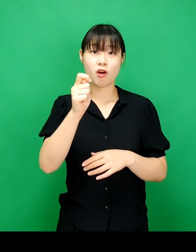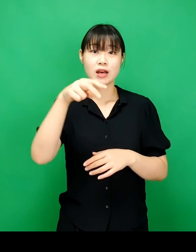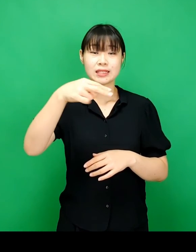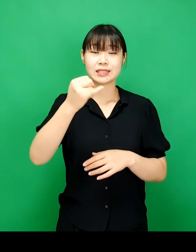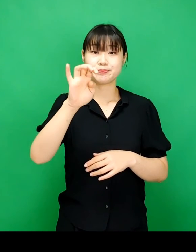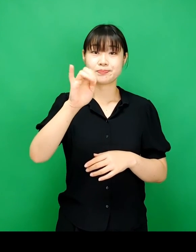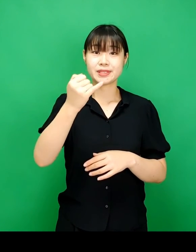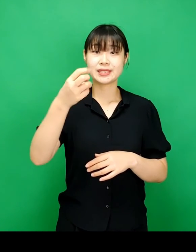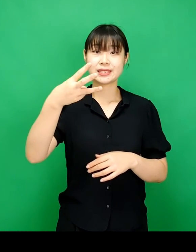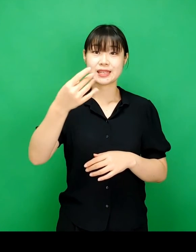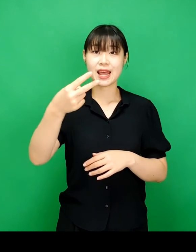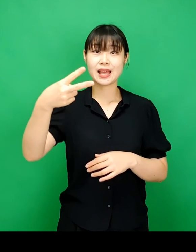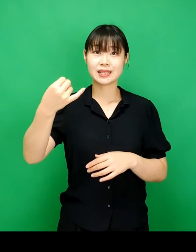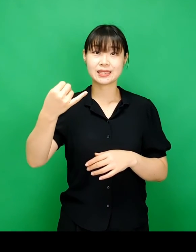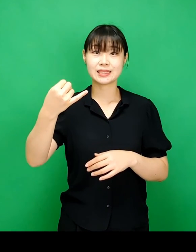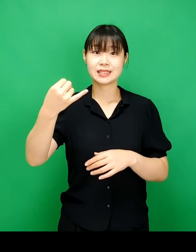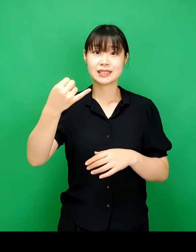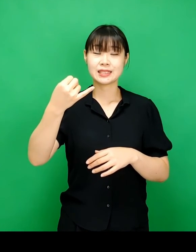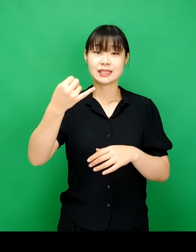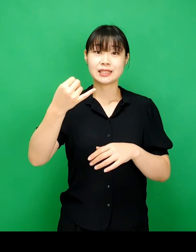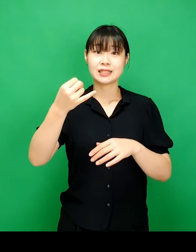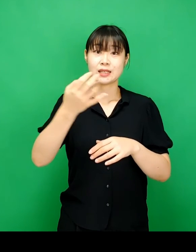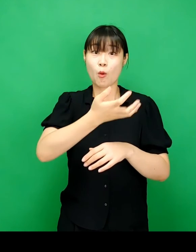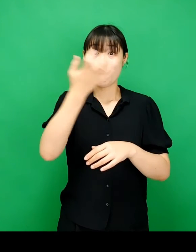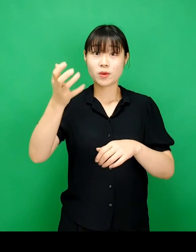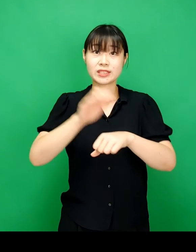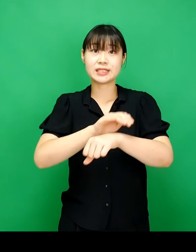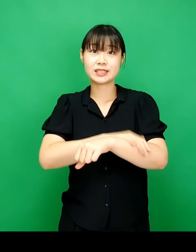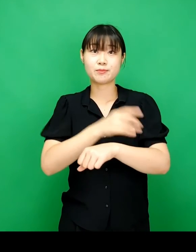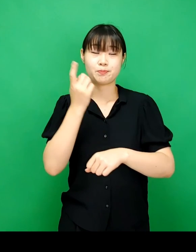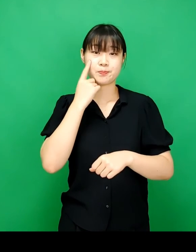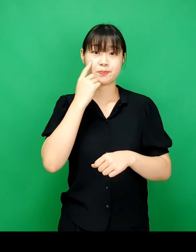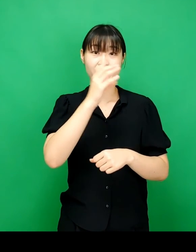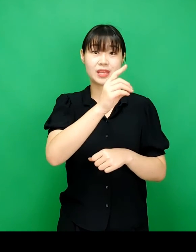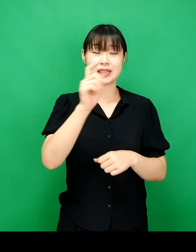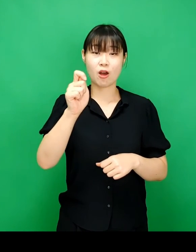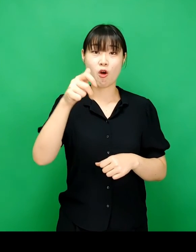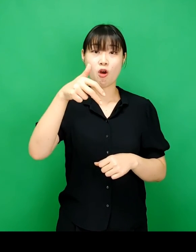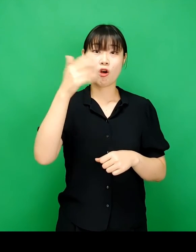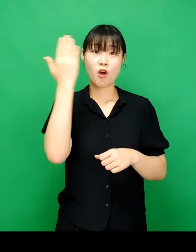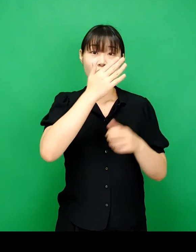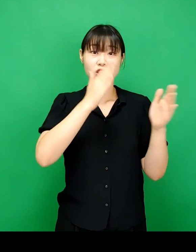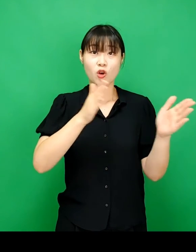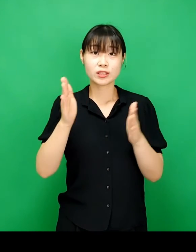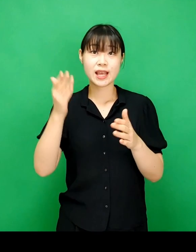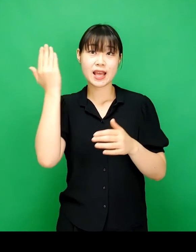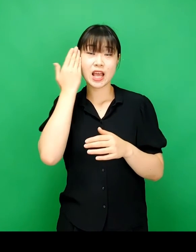데이터를 스프레드시트로 정제하는 실습을 해보겠습니다. 데이터 정제